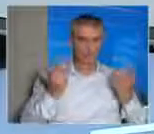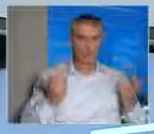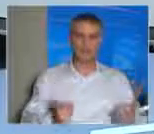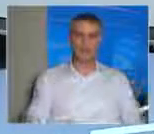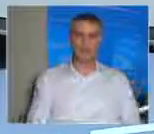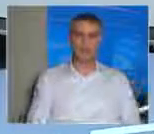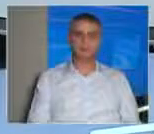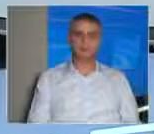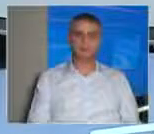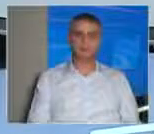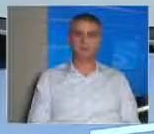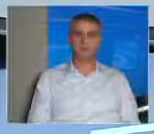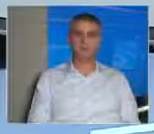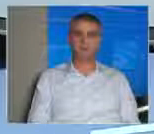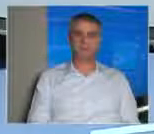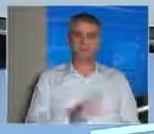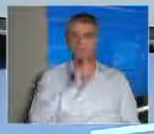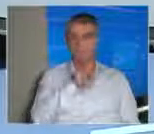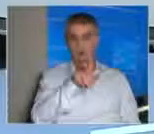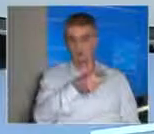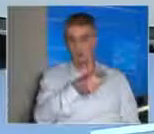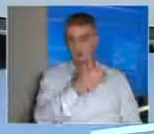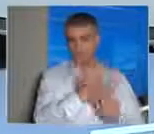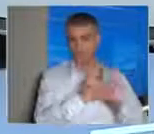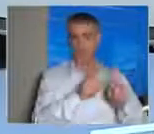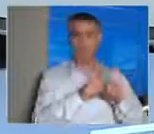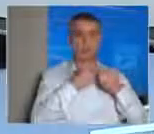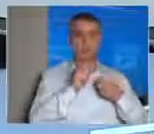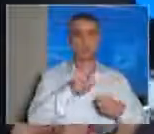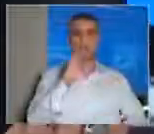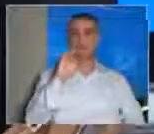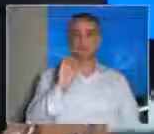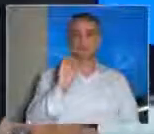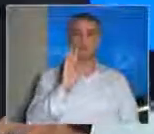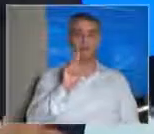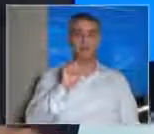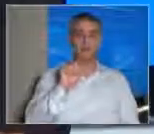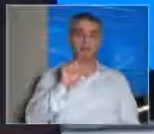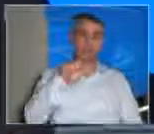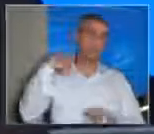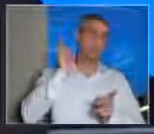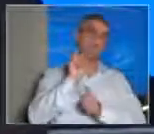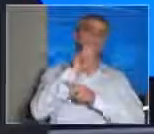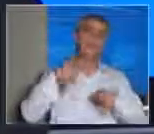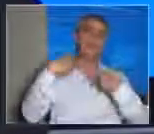את החגיגה. אולי כמו שאמרתם, כמו במקרה של חברת הכנסת מירב בן ארי, עוד ישרדו את